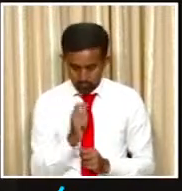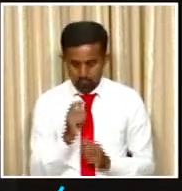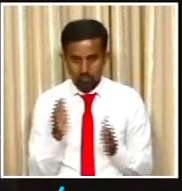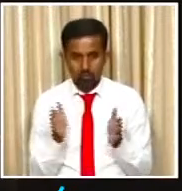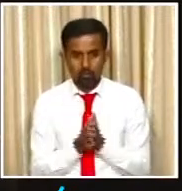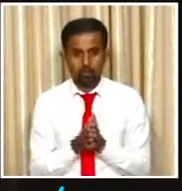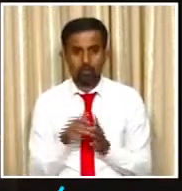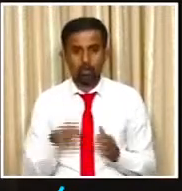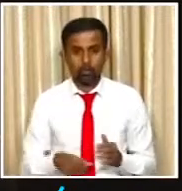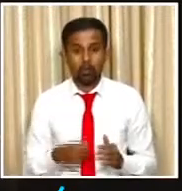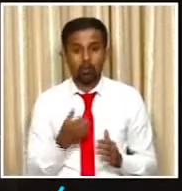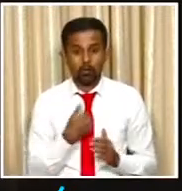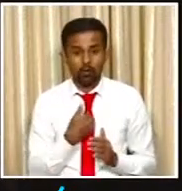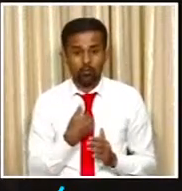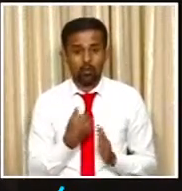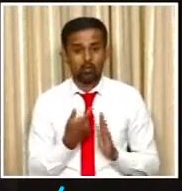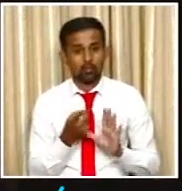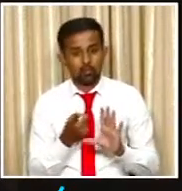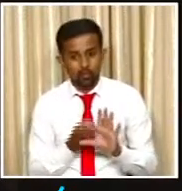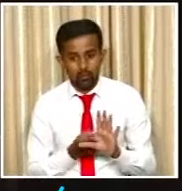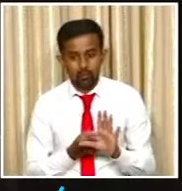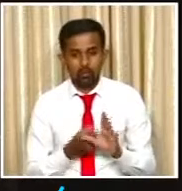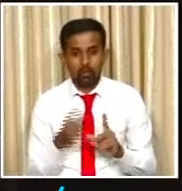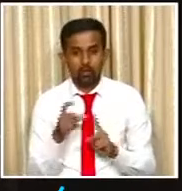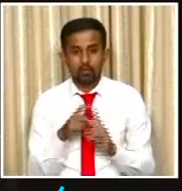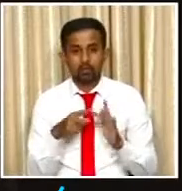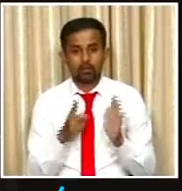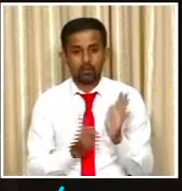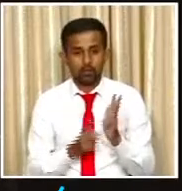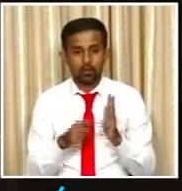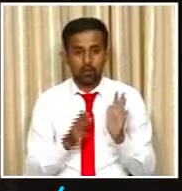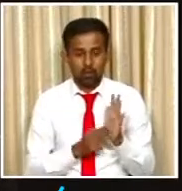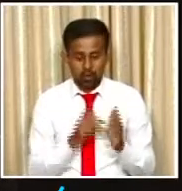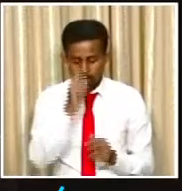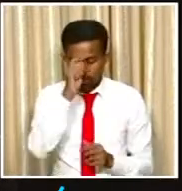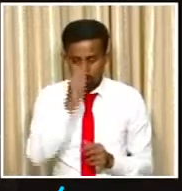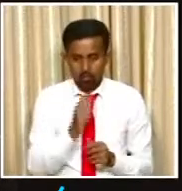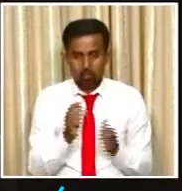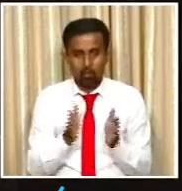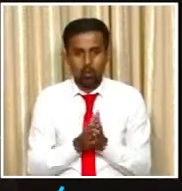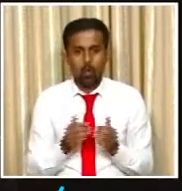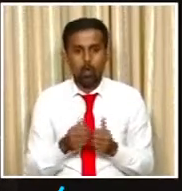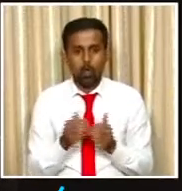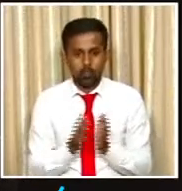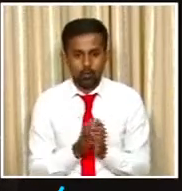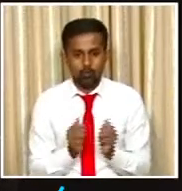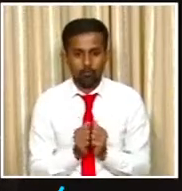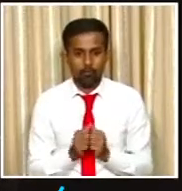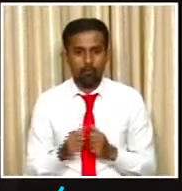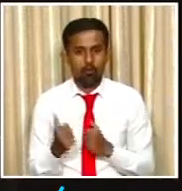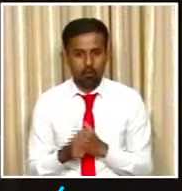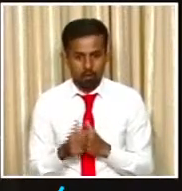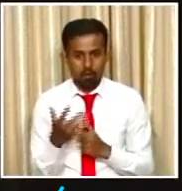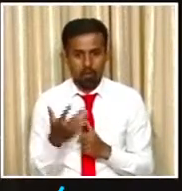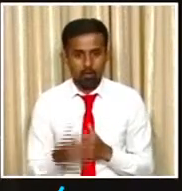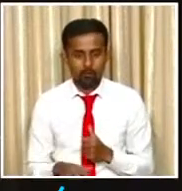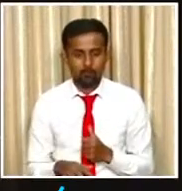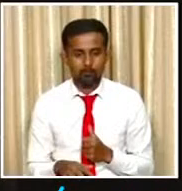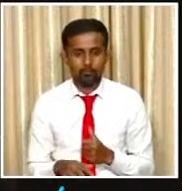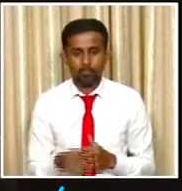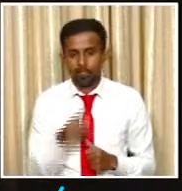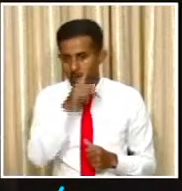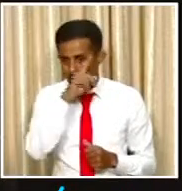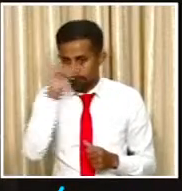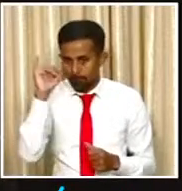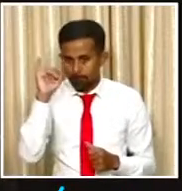ඇතුළුව අපේ ගරු මේ තරුණ අපේ දිලුම් අමනුගම ඇමතිතුමාත් මේ සියලු දෙනාම වැඩ කොටසක් සලස්සලා තියෙනවා මම හිතන්නේ මාස